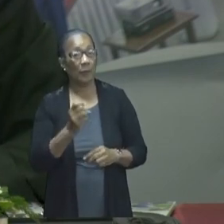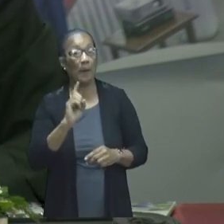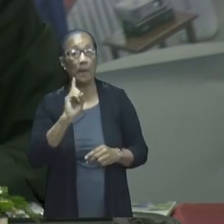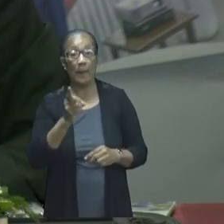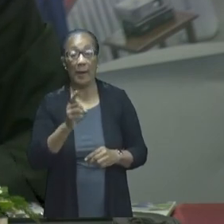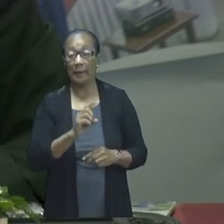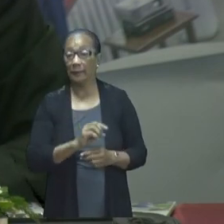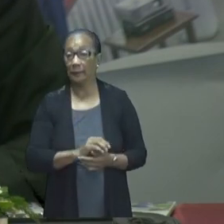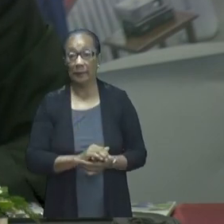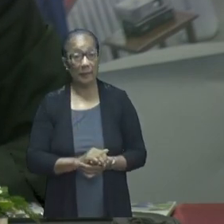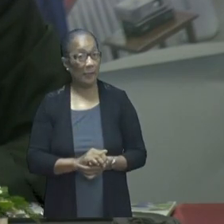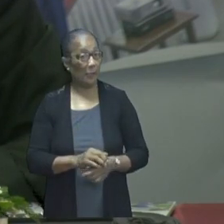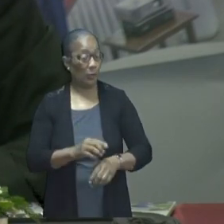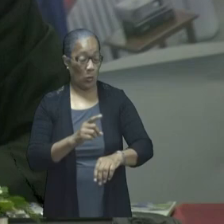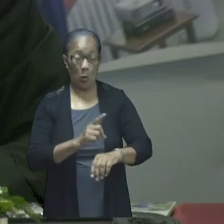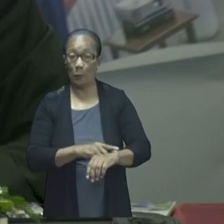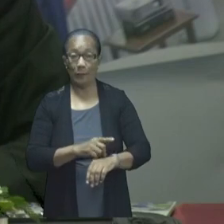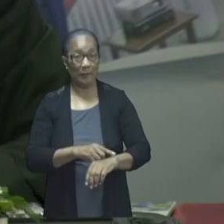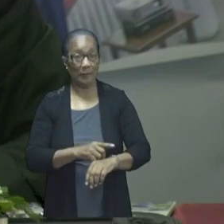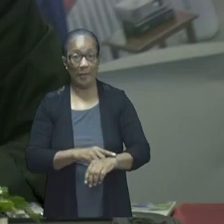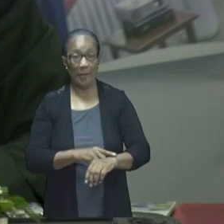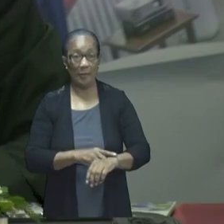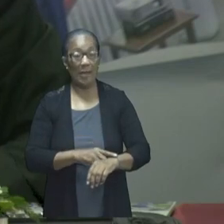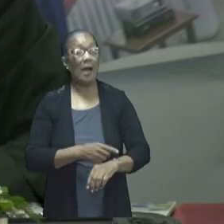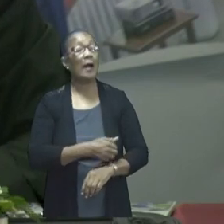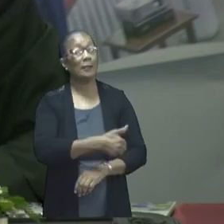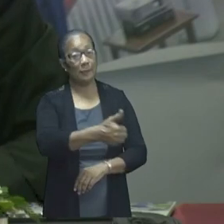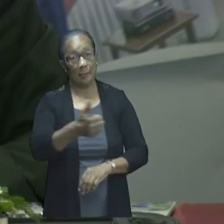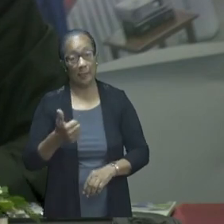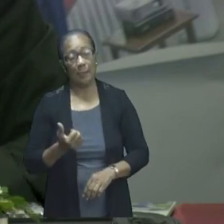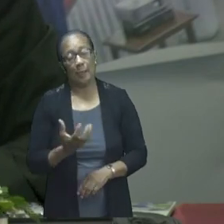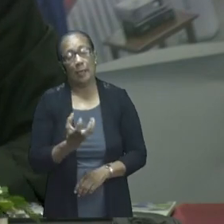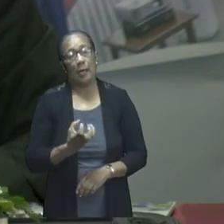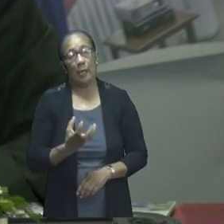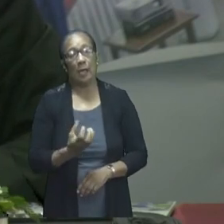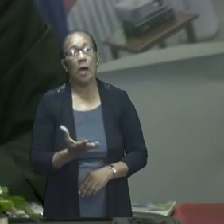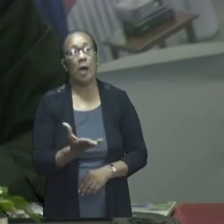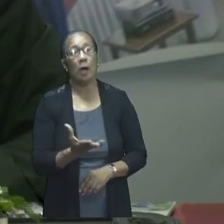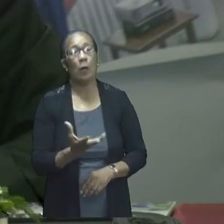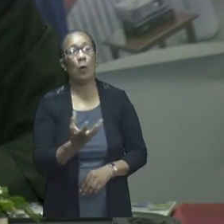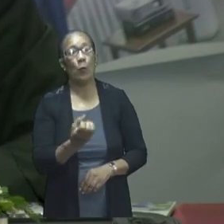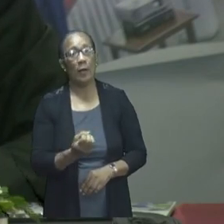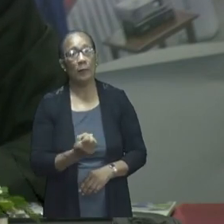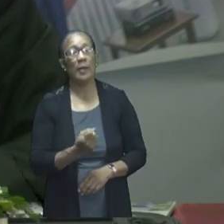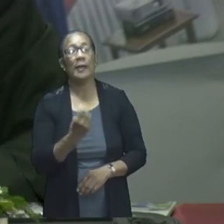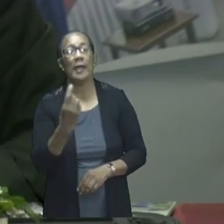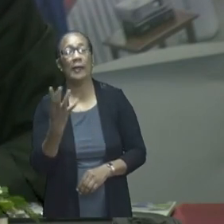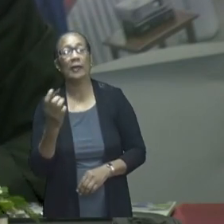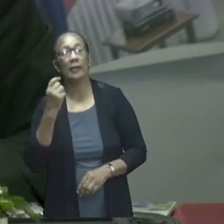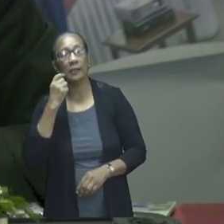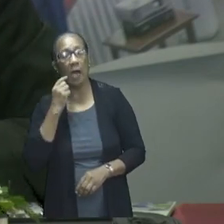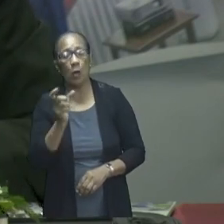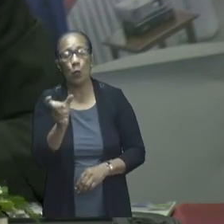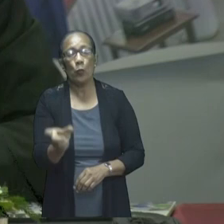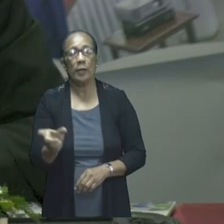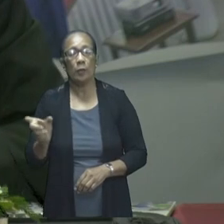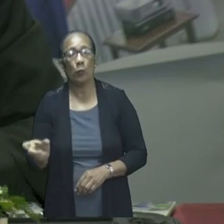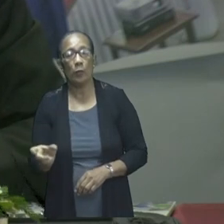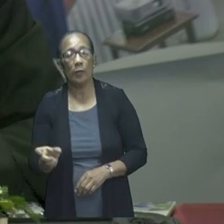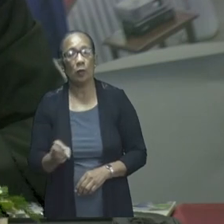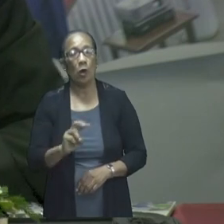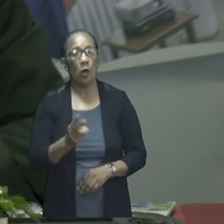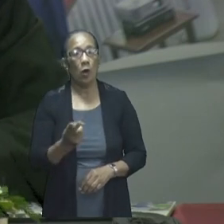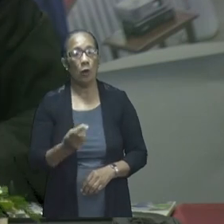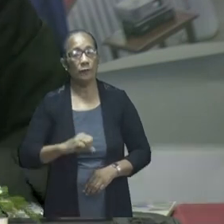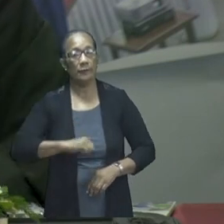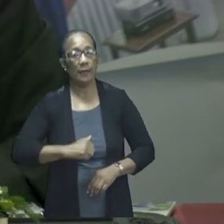op het tijd past zoals wij dat allemaal verwacht hadden namelijk binnen enkele dagen enkele weken of zelfs enkele